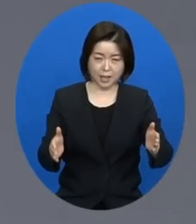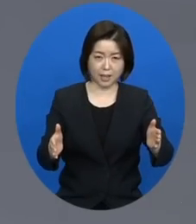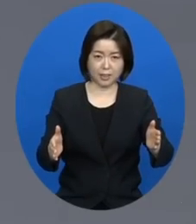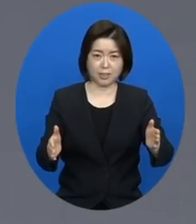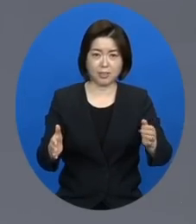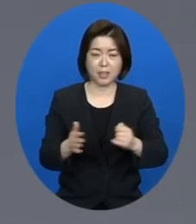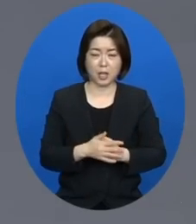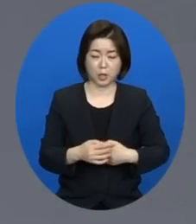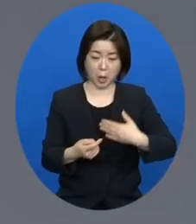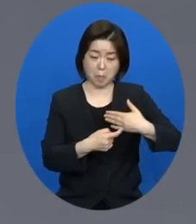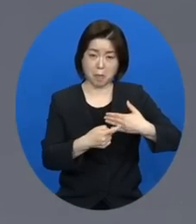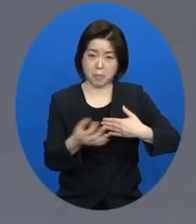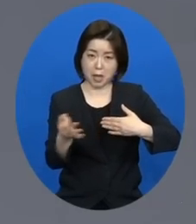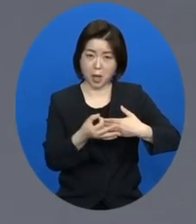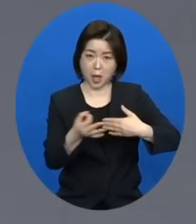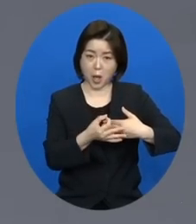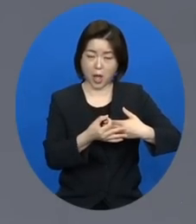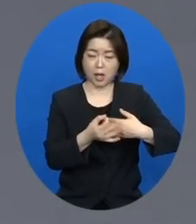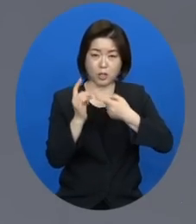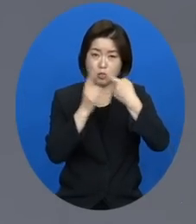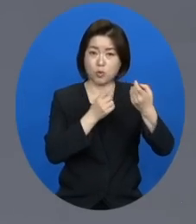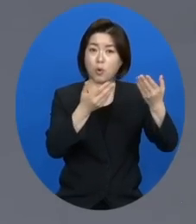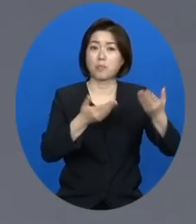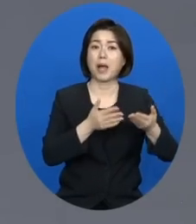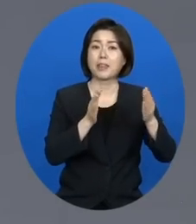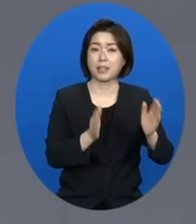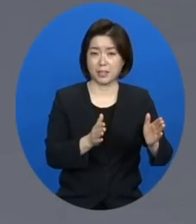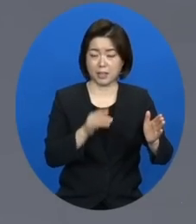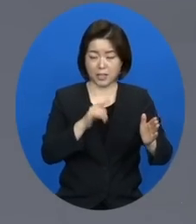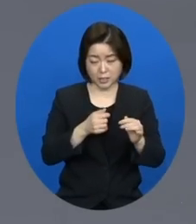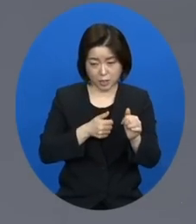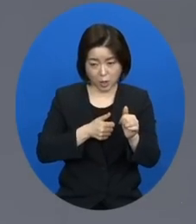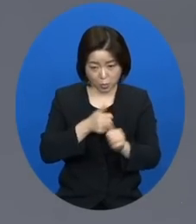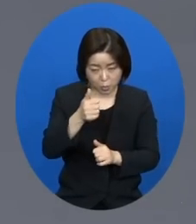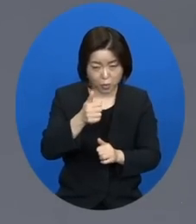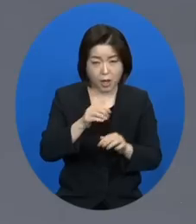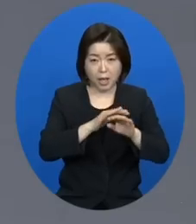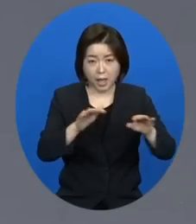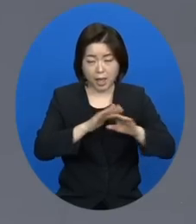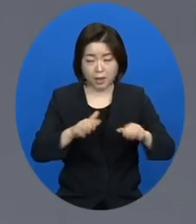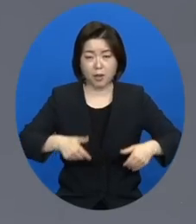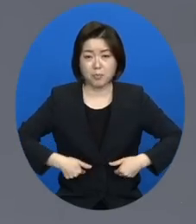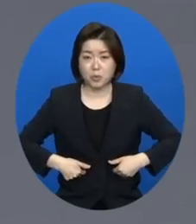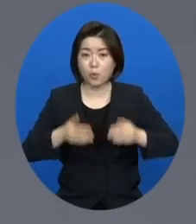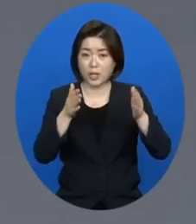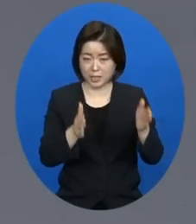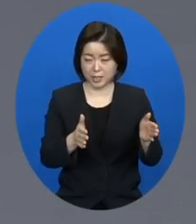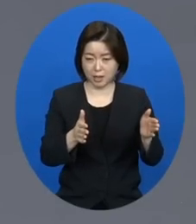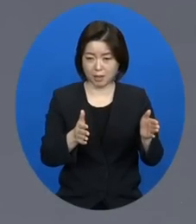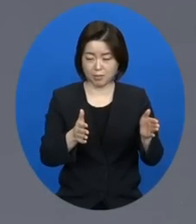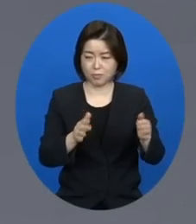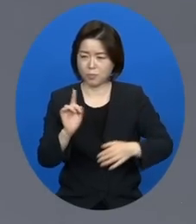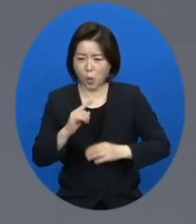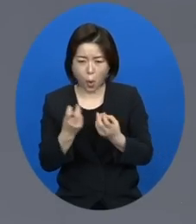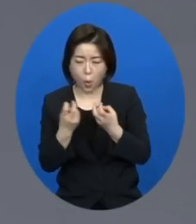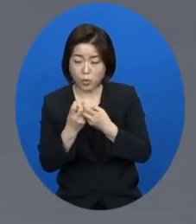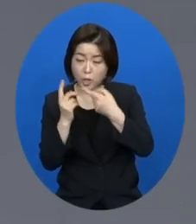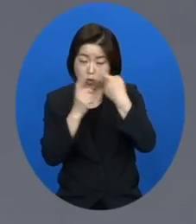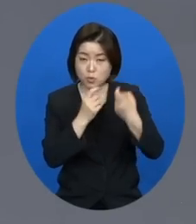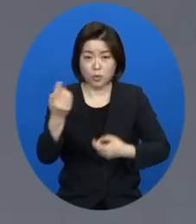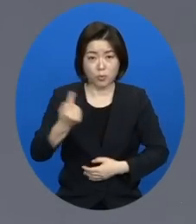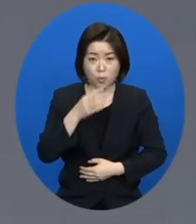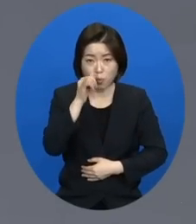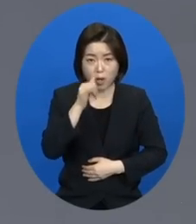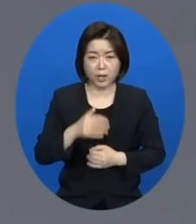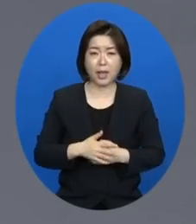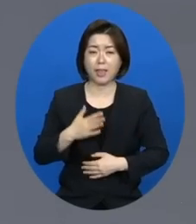이 피상성의 유혹을 받는 기간, 그리고 그것을 극복해야 되는 바로 기간이죠. 어떻게 유혹을 받냐면 이런 거죠.